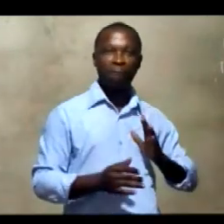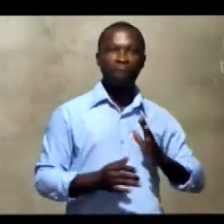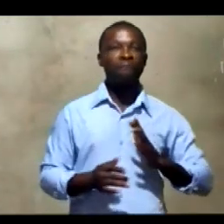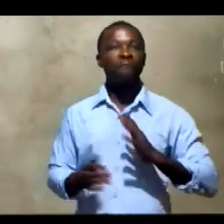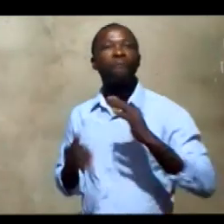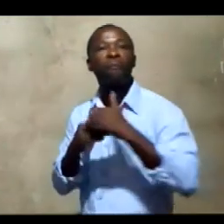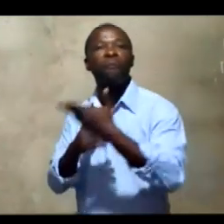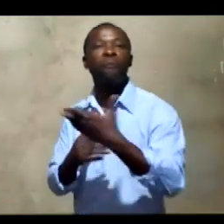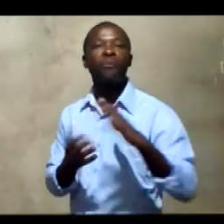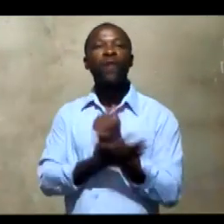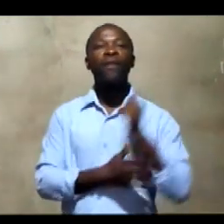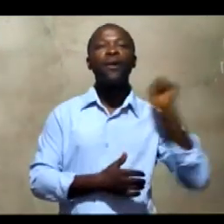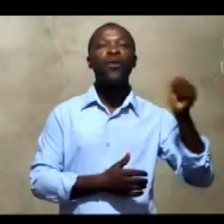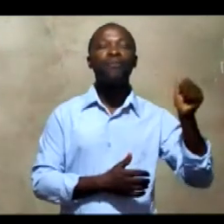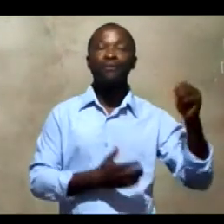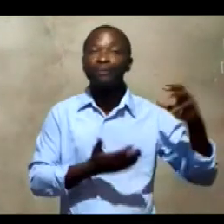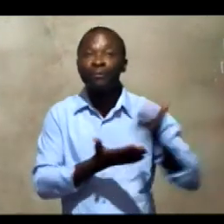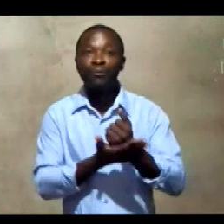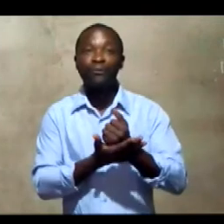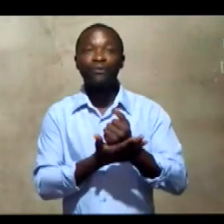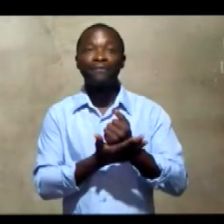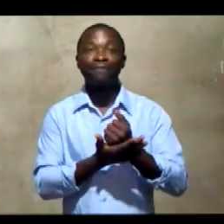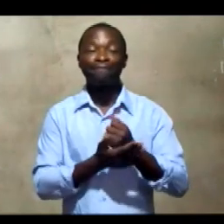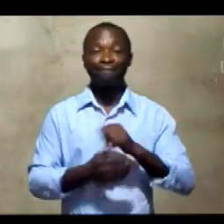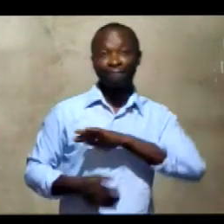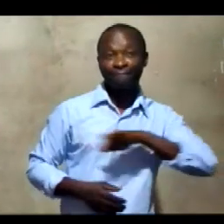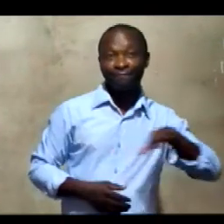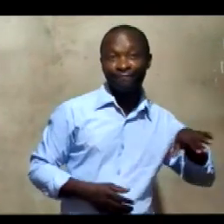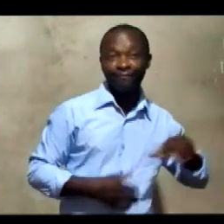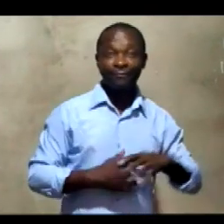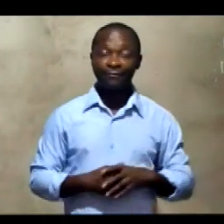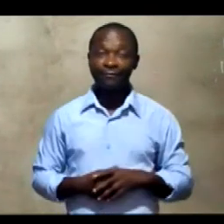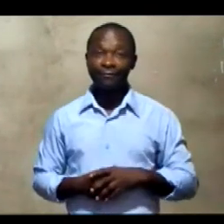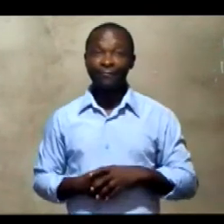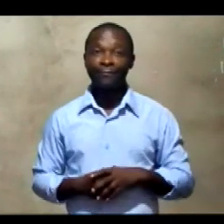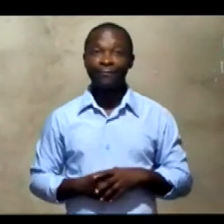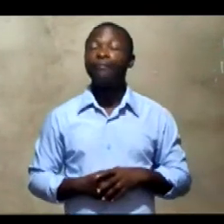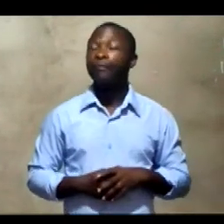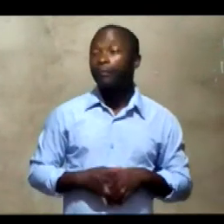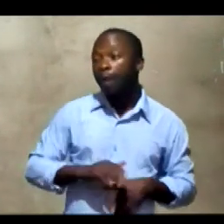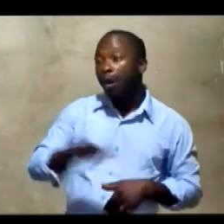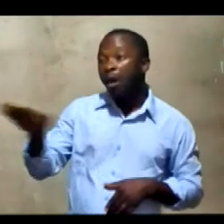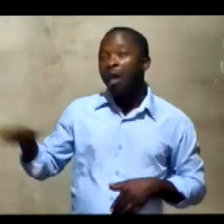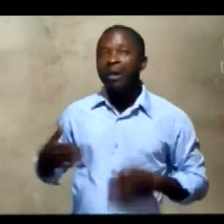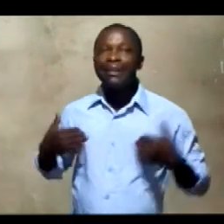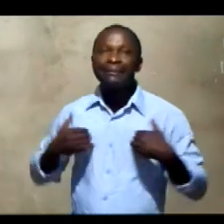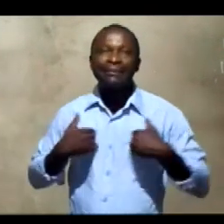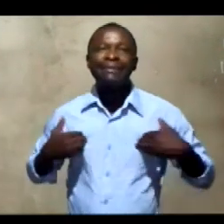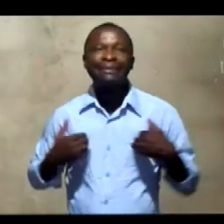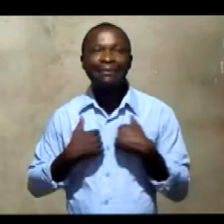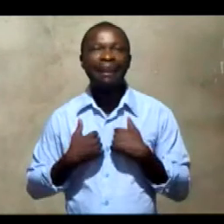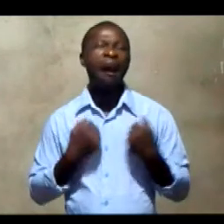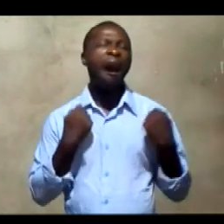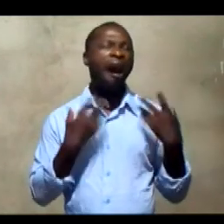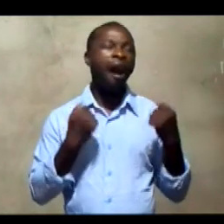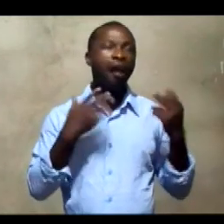métaux précieux à 7% depuis 2017. Certaines espèces de la faune africaine sont menacées de disparition. Le